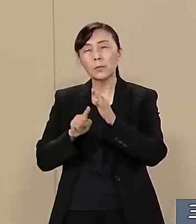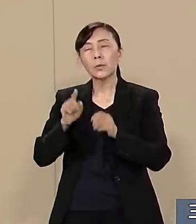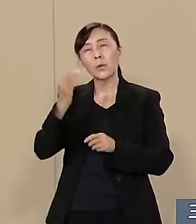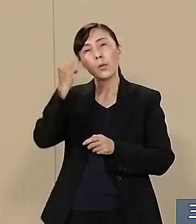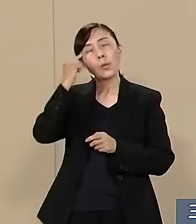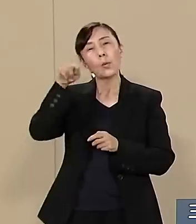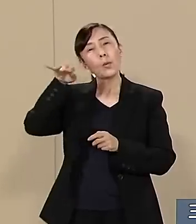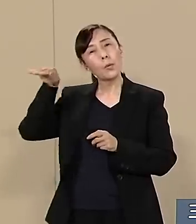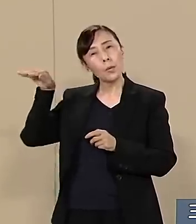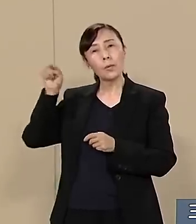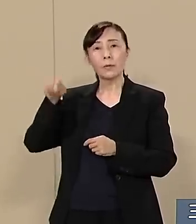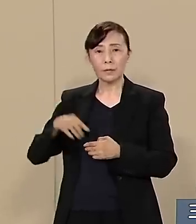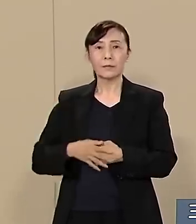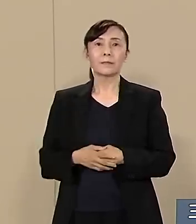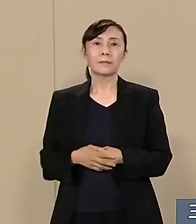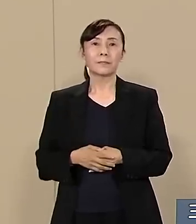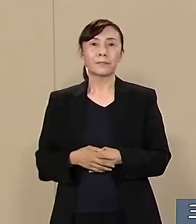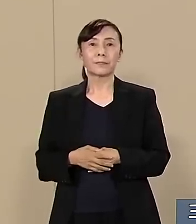ね